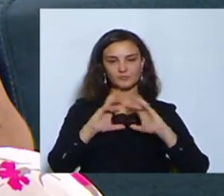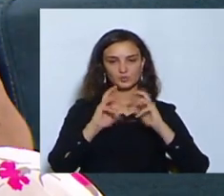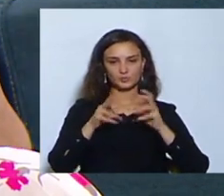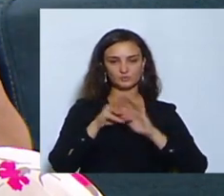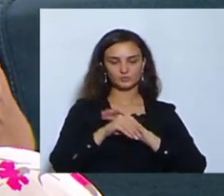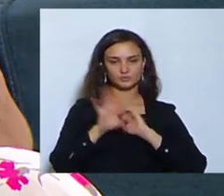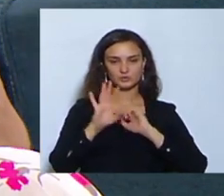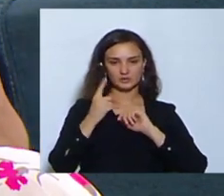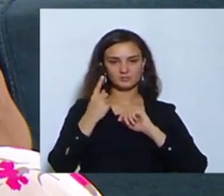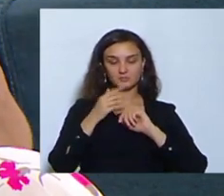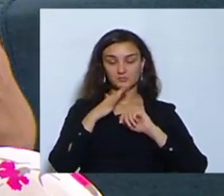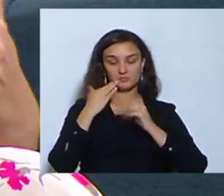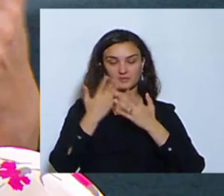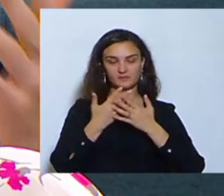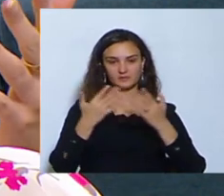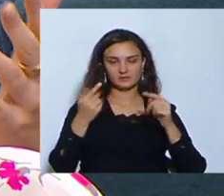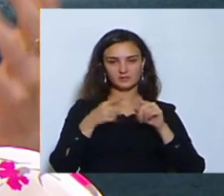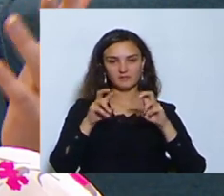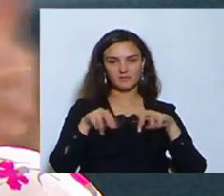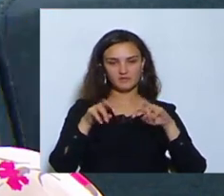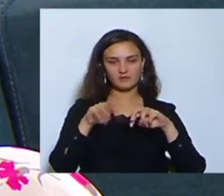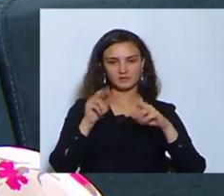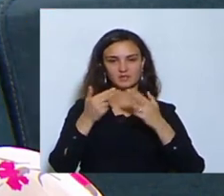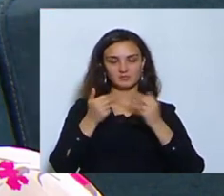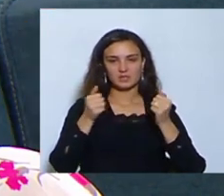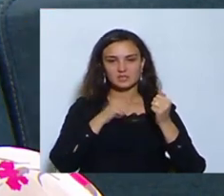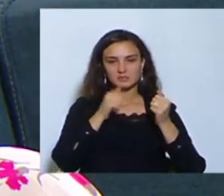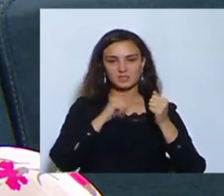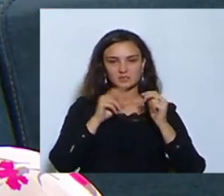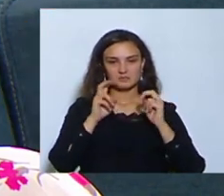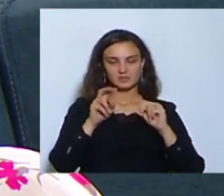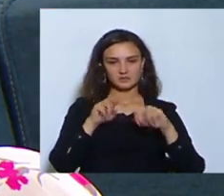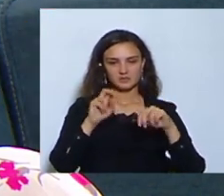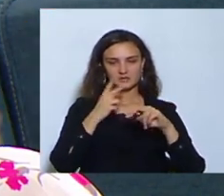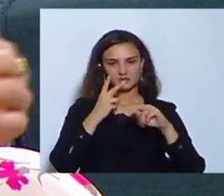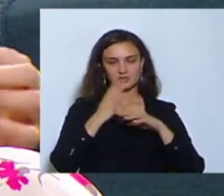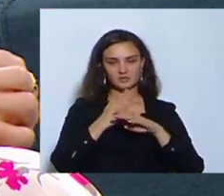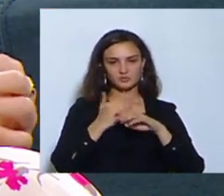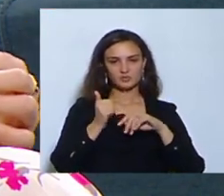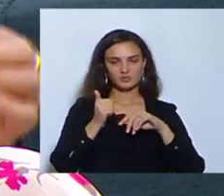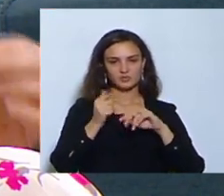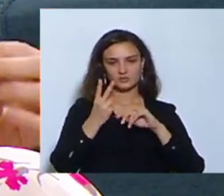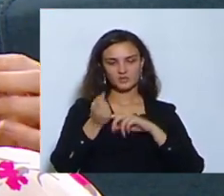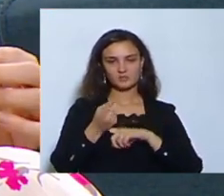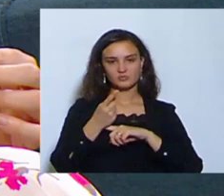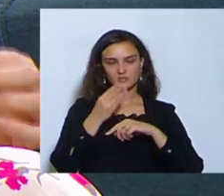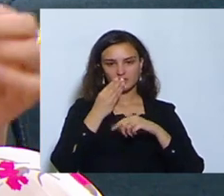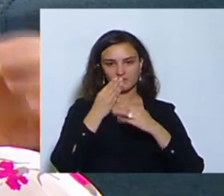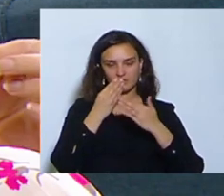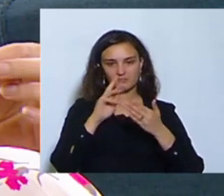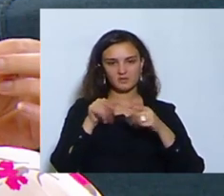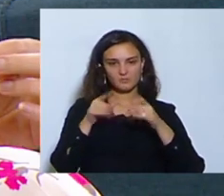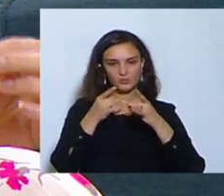სოფლიოში არაერთი, ასე ვთქვათ, კვლევა და ბუნებრივი ექსპერიმენტიც არსებობს იმის თაობაზე, თუ როგორ აღმოცენდა კვებითი აშლილობები